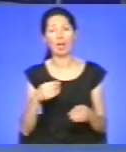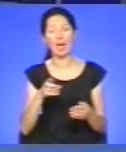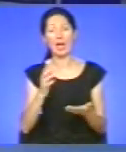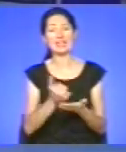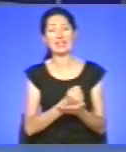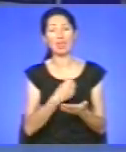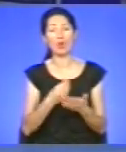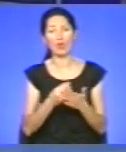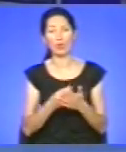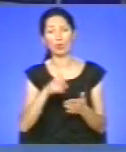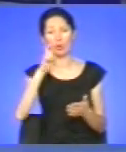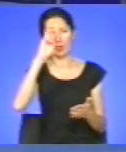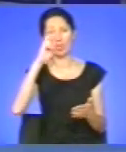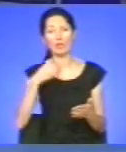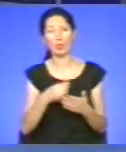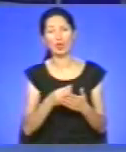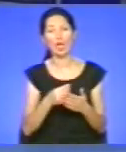90 тисяч гривень.